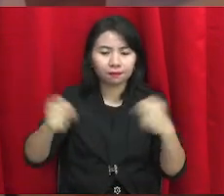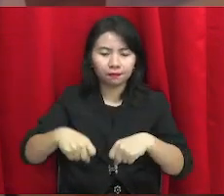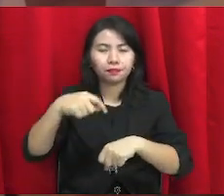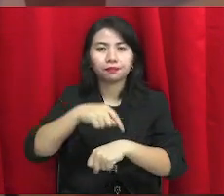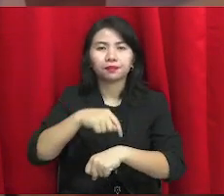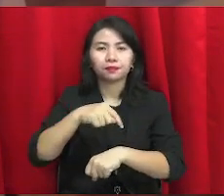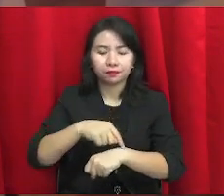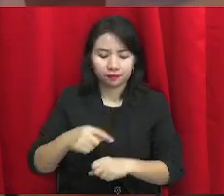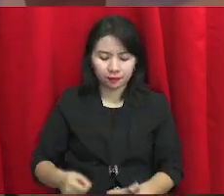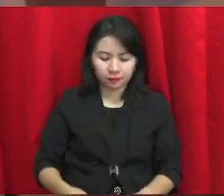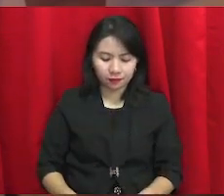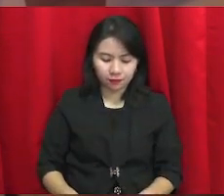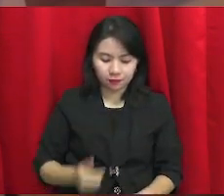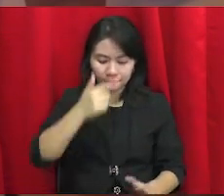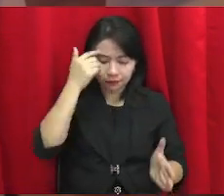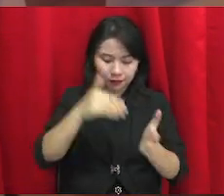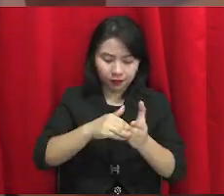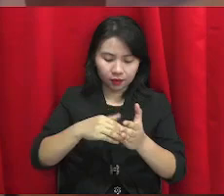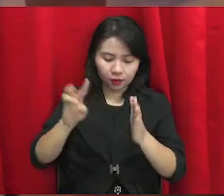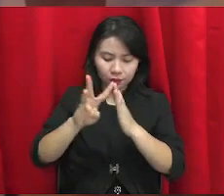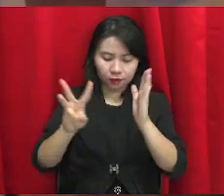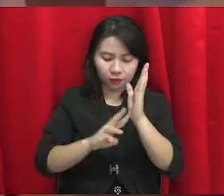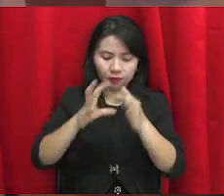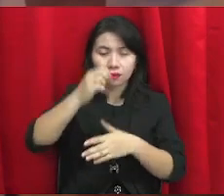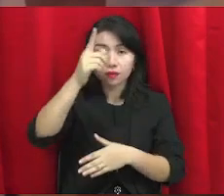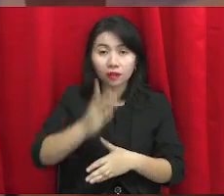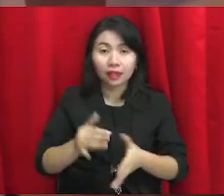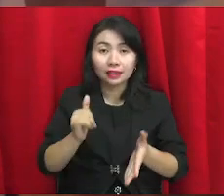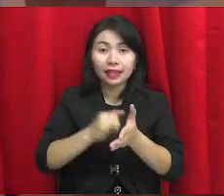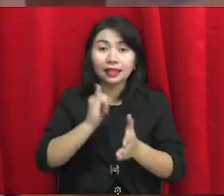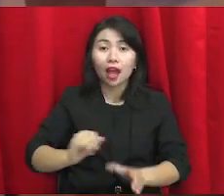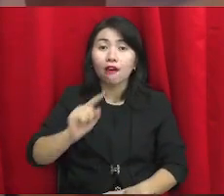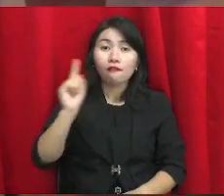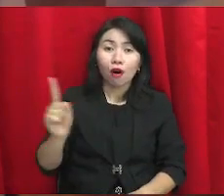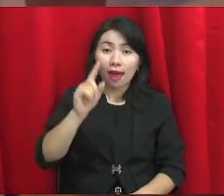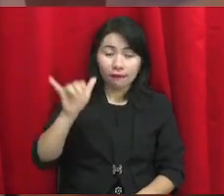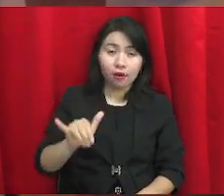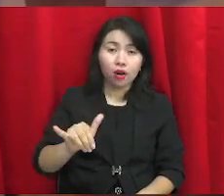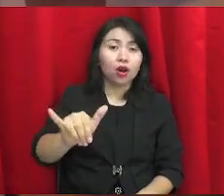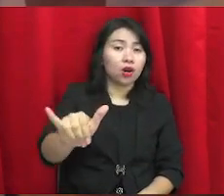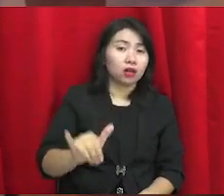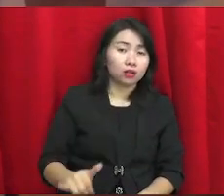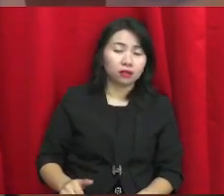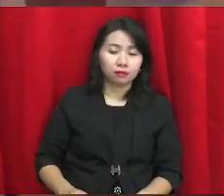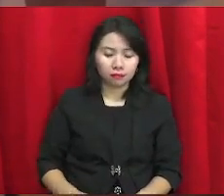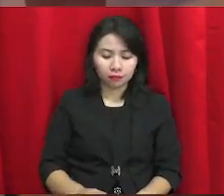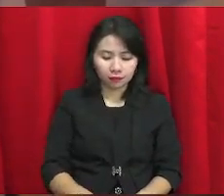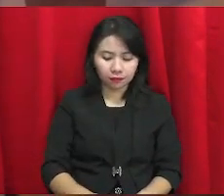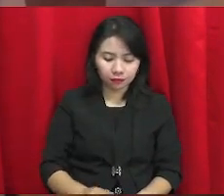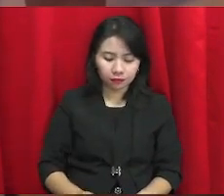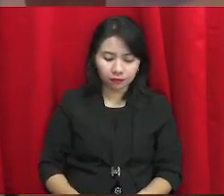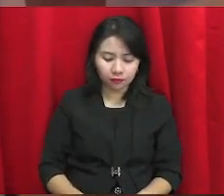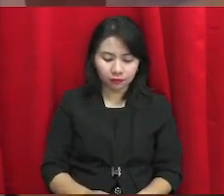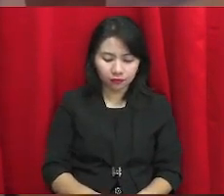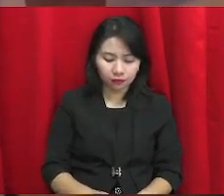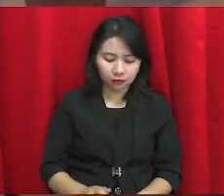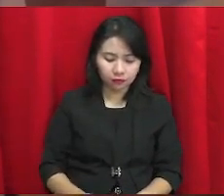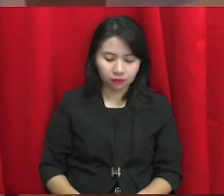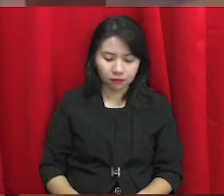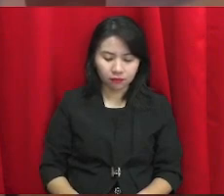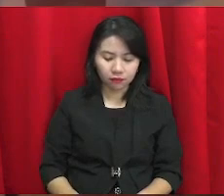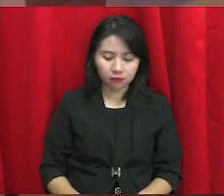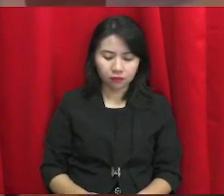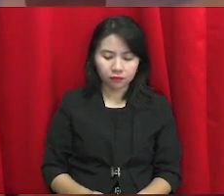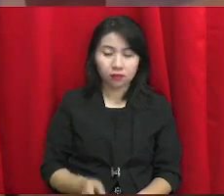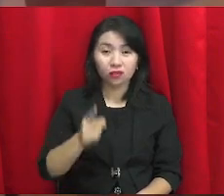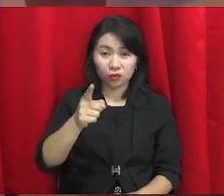it. Yung plano ng Diyos ay panghapang bubuhay mo yan eh. You see, buhay mo na kasalalay dyan. Mula yan sa pagiging